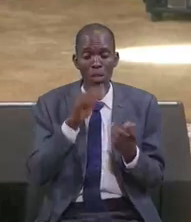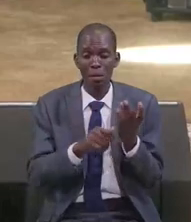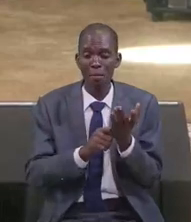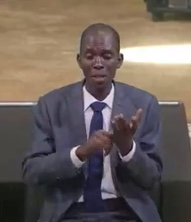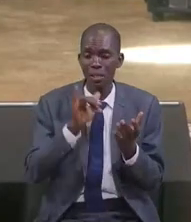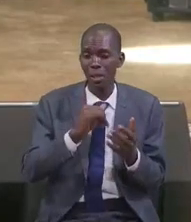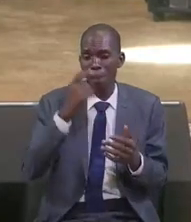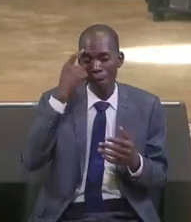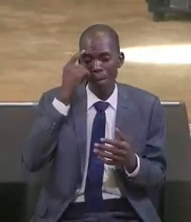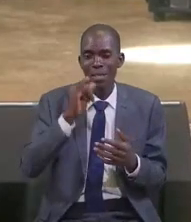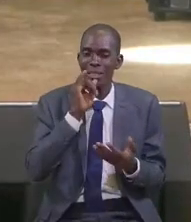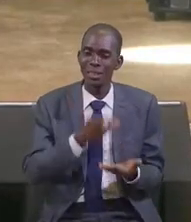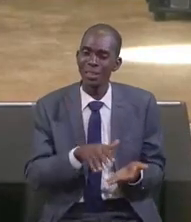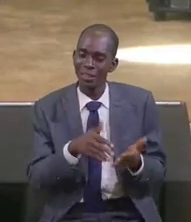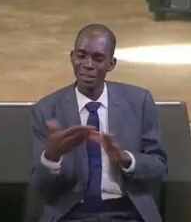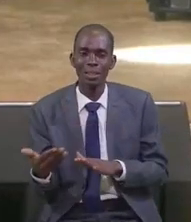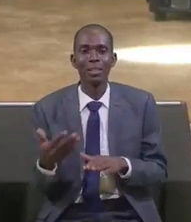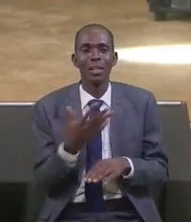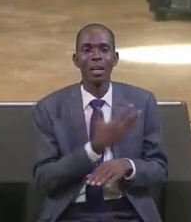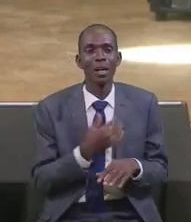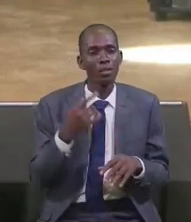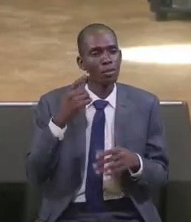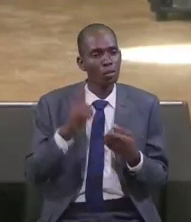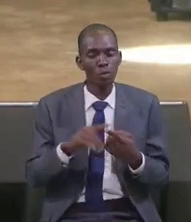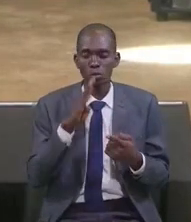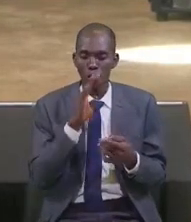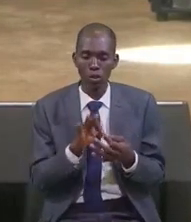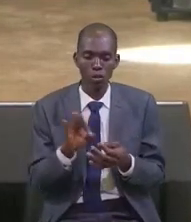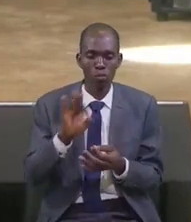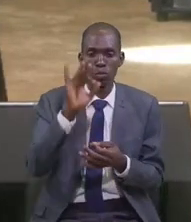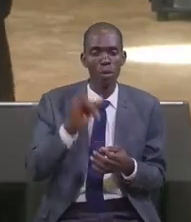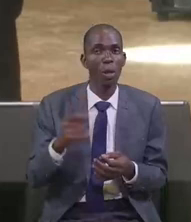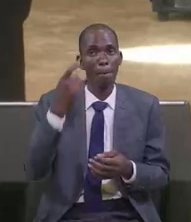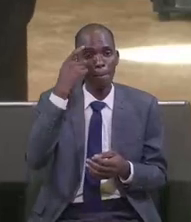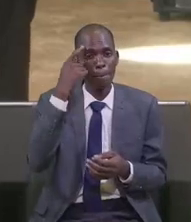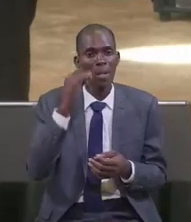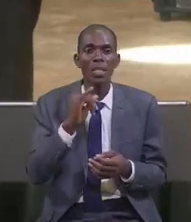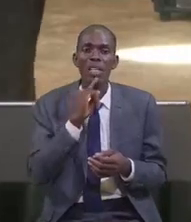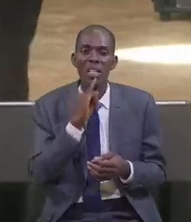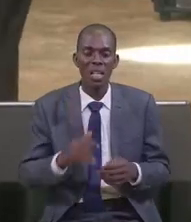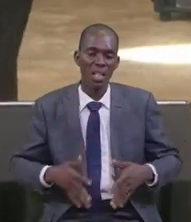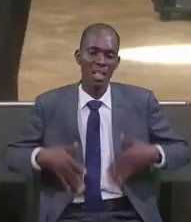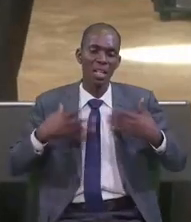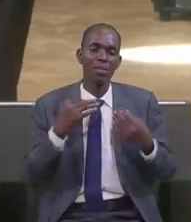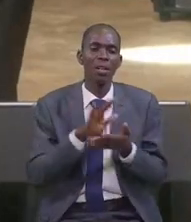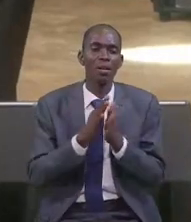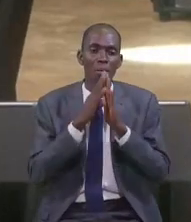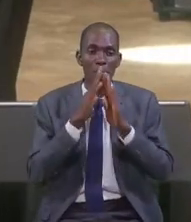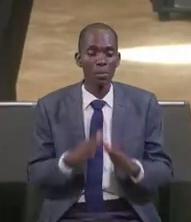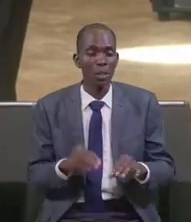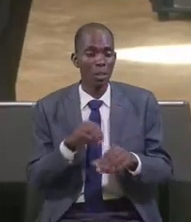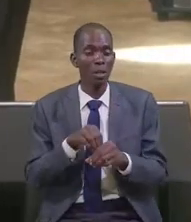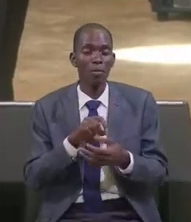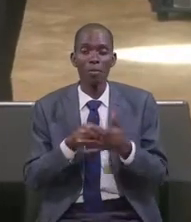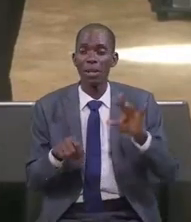que l'affection de l'esprit, c'est la vie et la paix. Verset 7 dit, car l'affection de